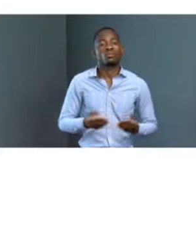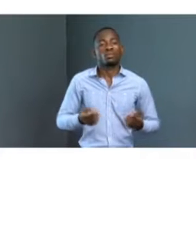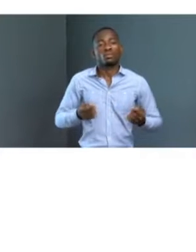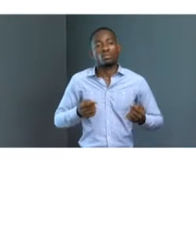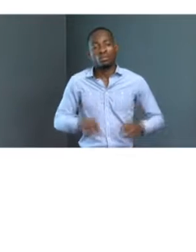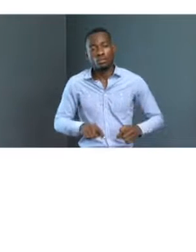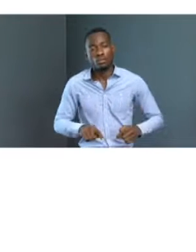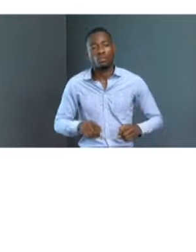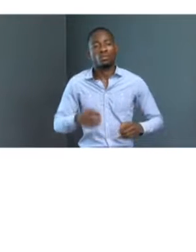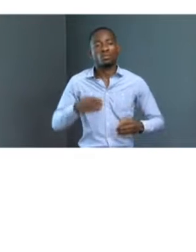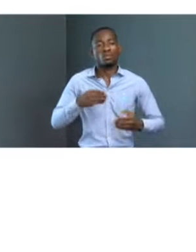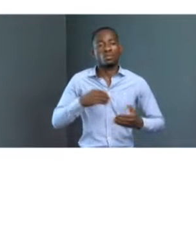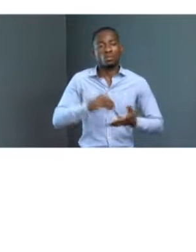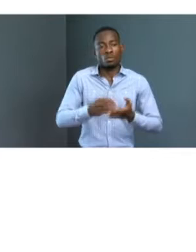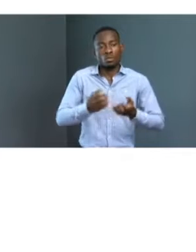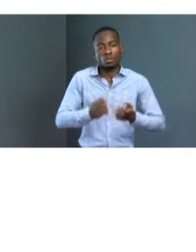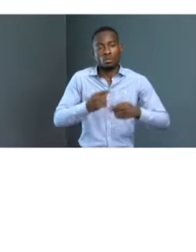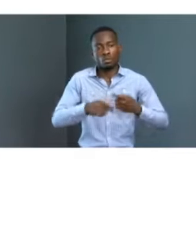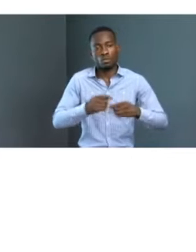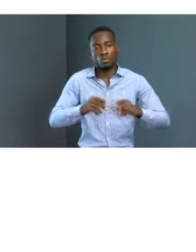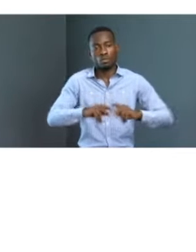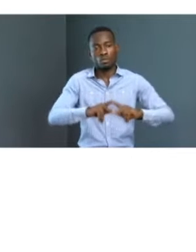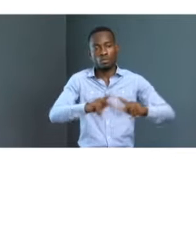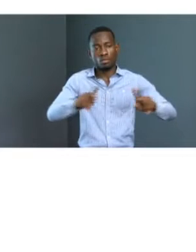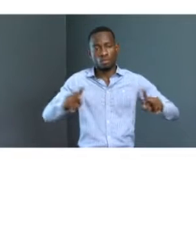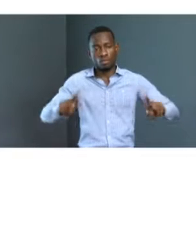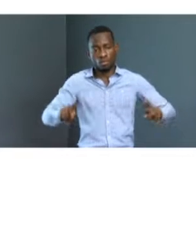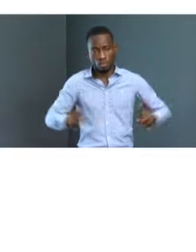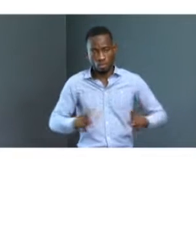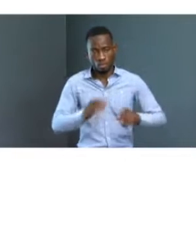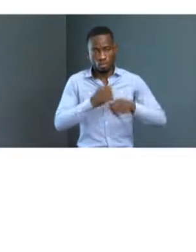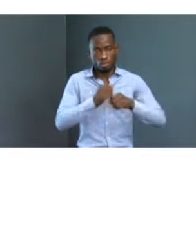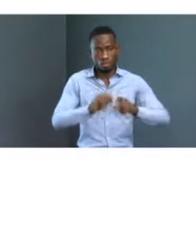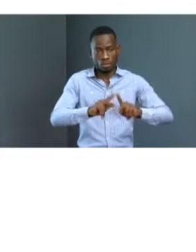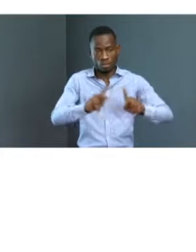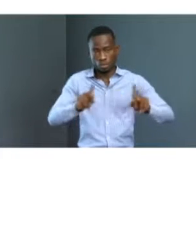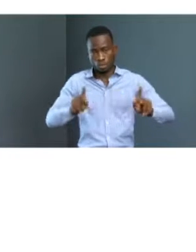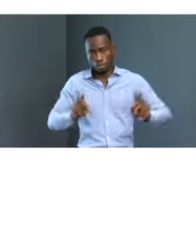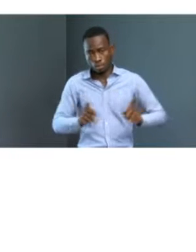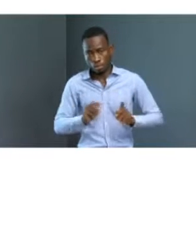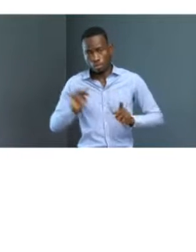Lorsqu'on veut aller sur le plan spatial de l'organisation spatiale de ces molécules,